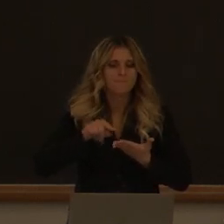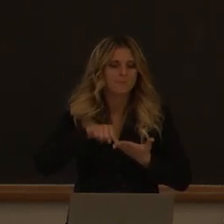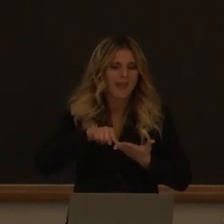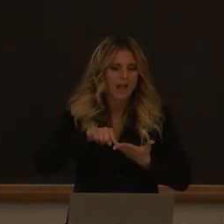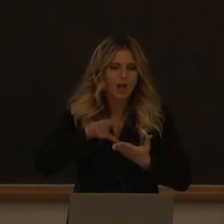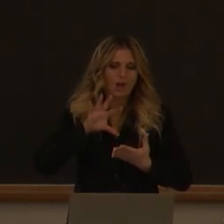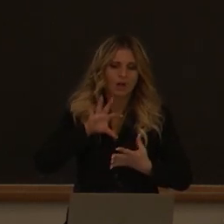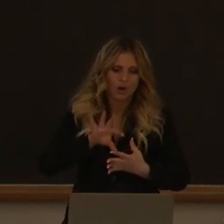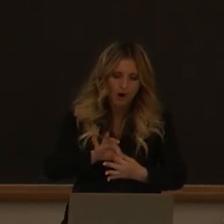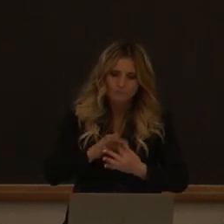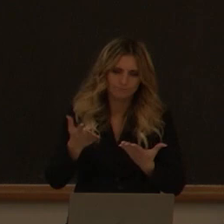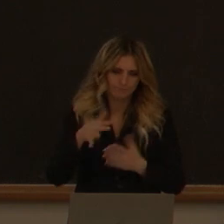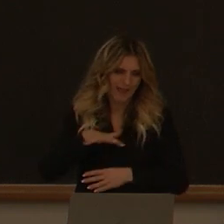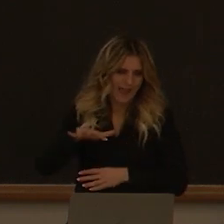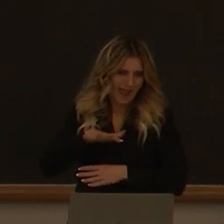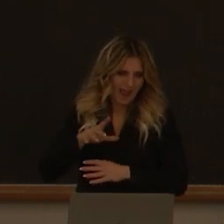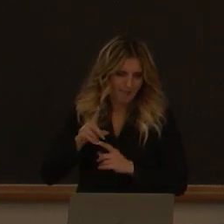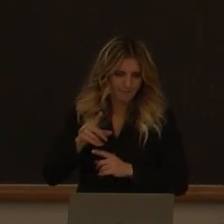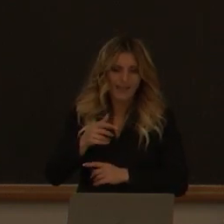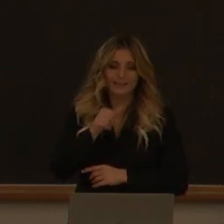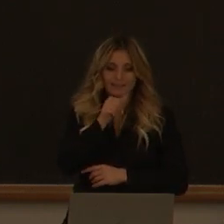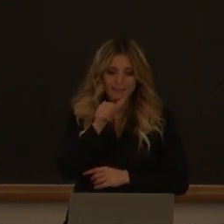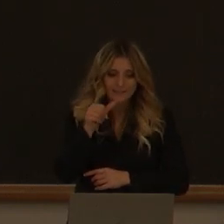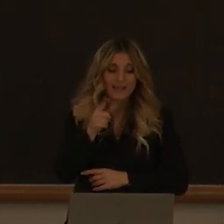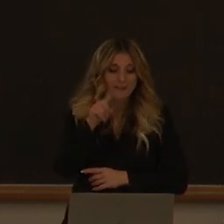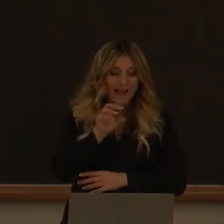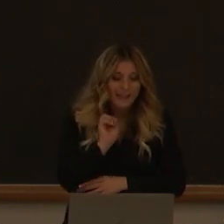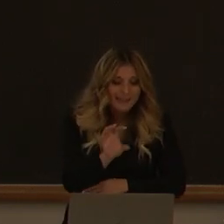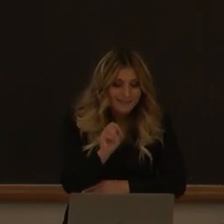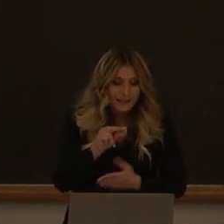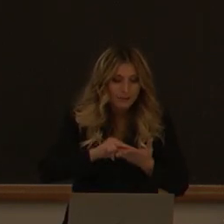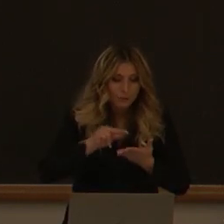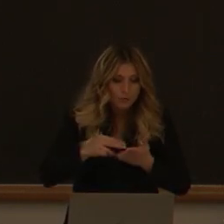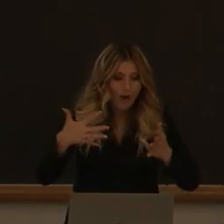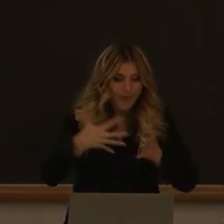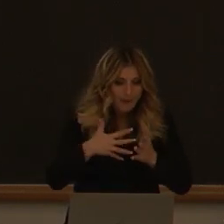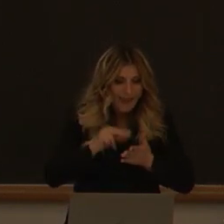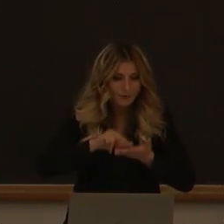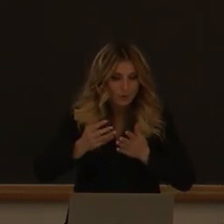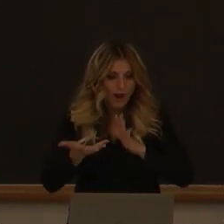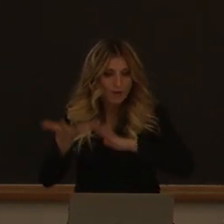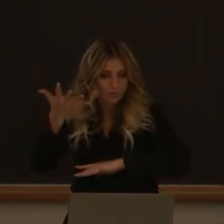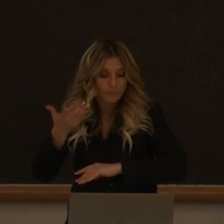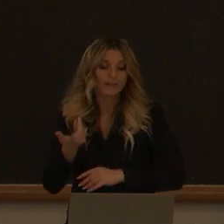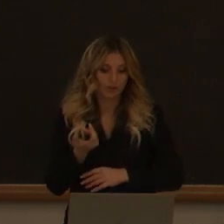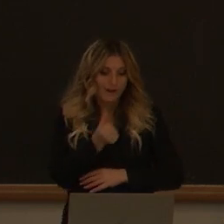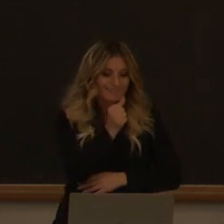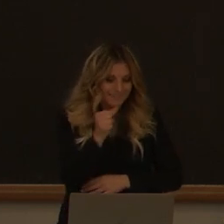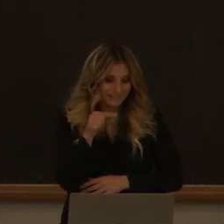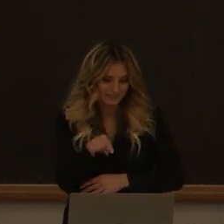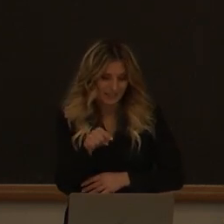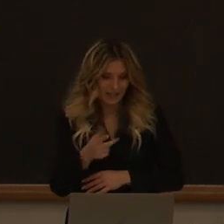diciamo, dell'educazione ambientale come insegnamento anche nelle scuole medie e superiori. Abbiamo visto che non ci sono, diciamo, degli